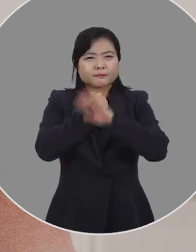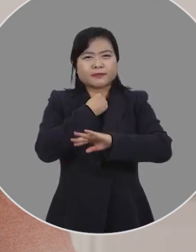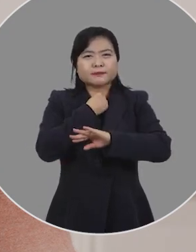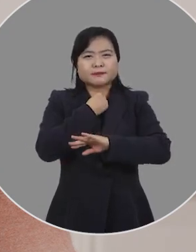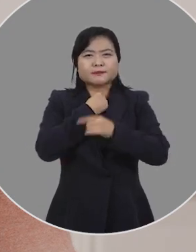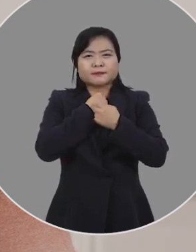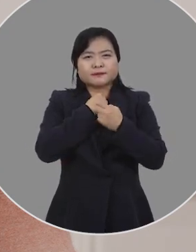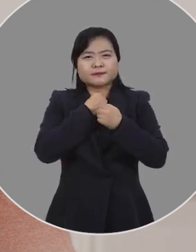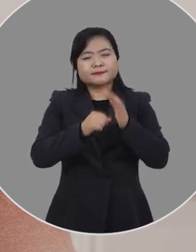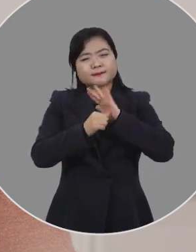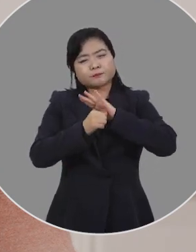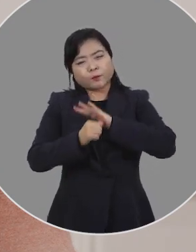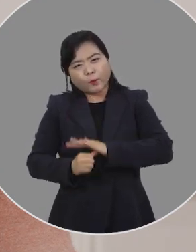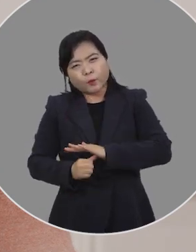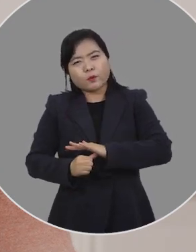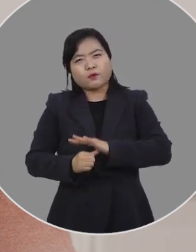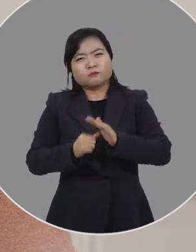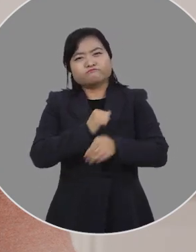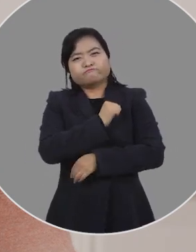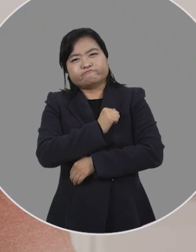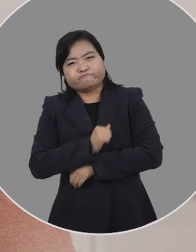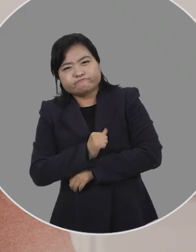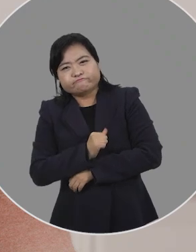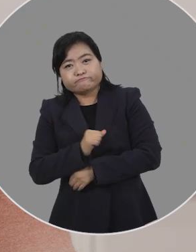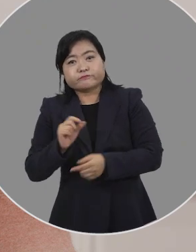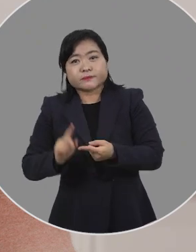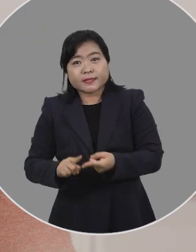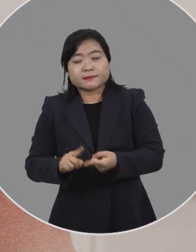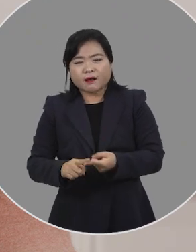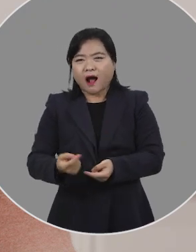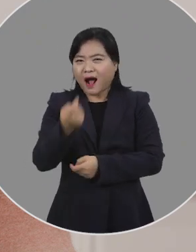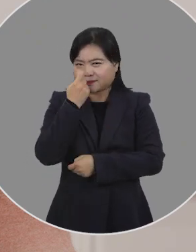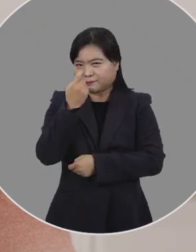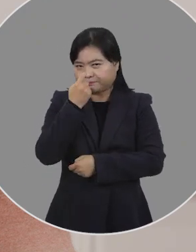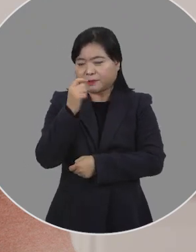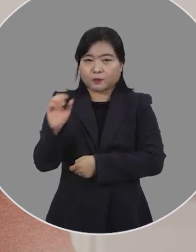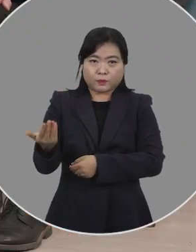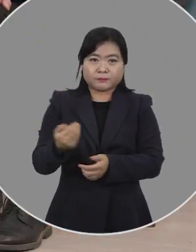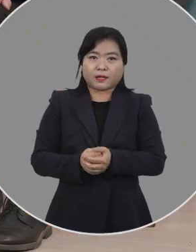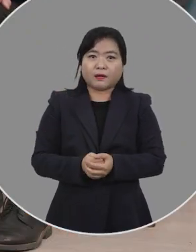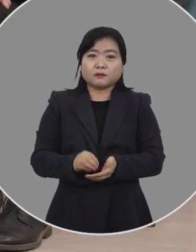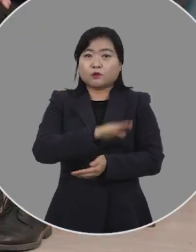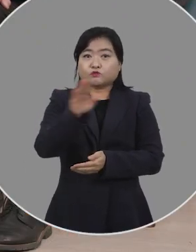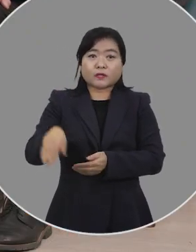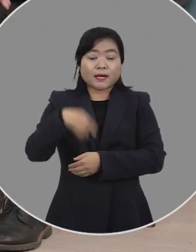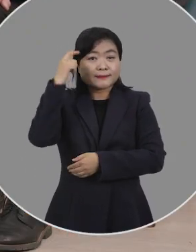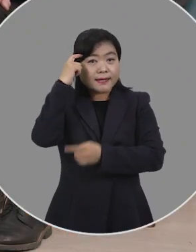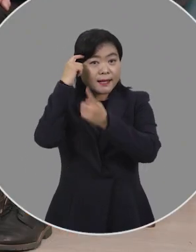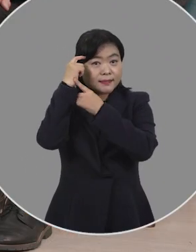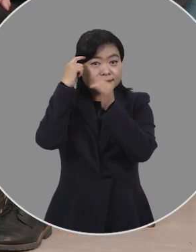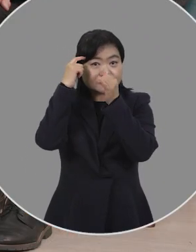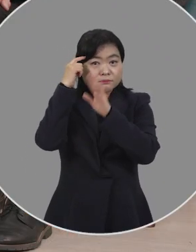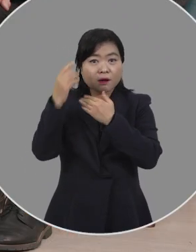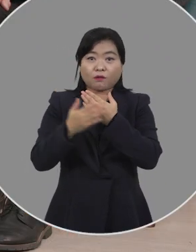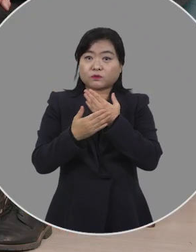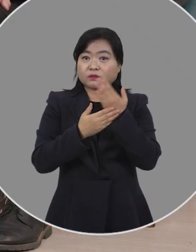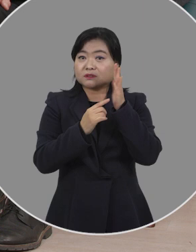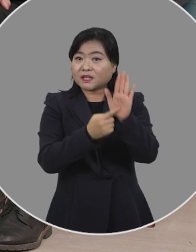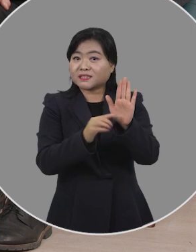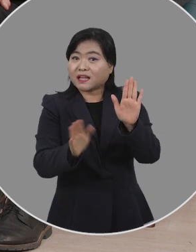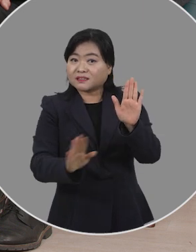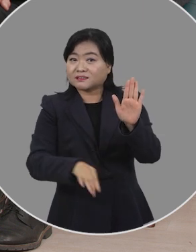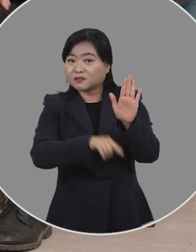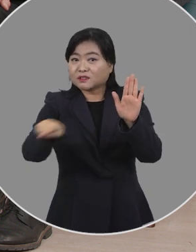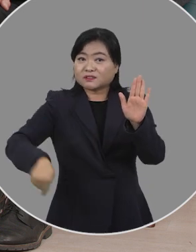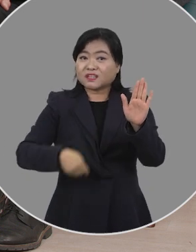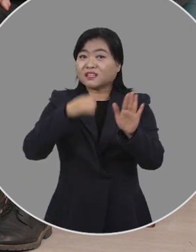있지만 그래도 이거를 참고 억제해야 된다라는 걸 학습을 하는 건데 네. 우리가 생각은 하지만 겉으로 드러내지 않는